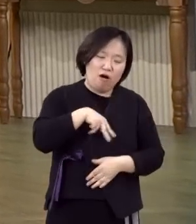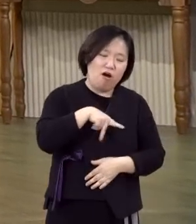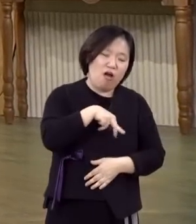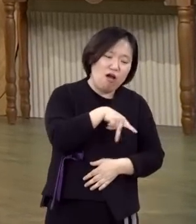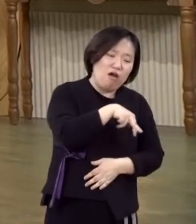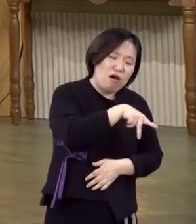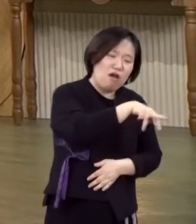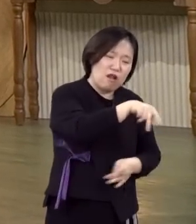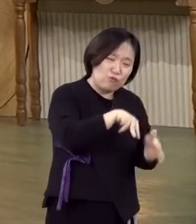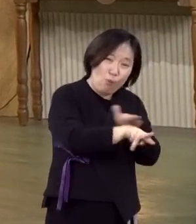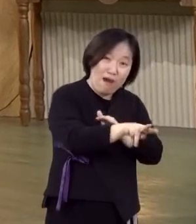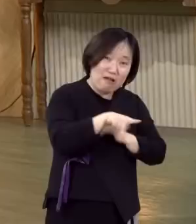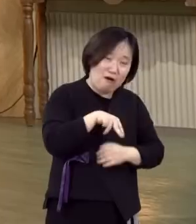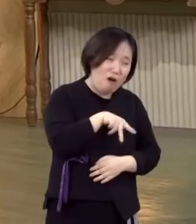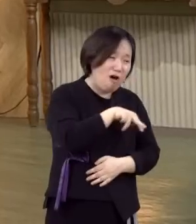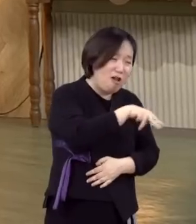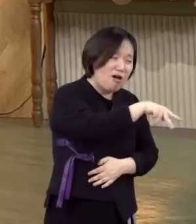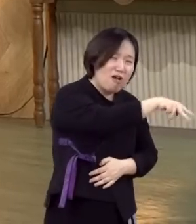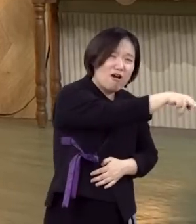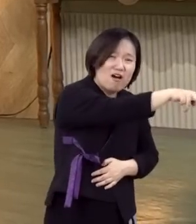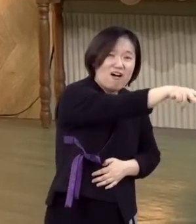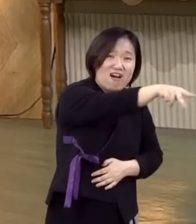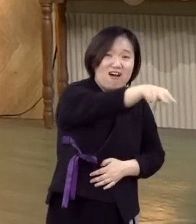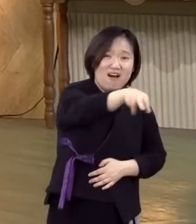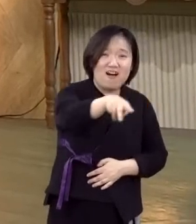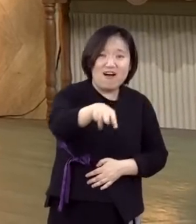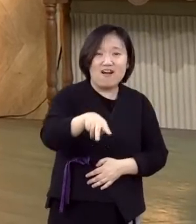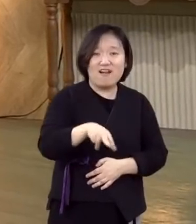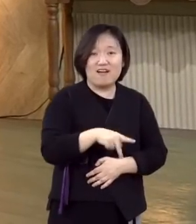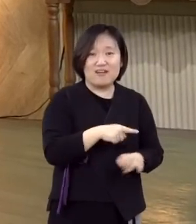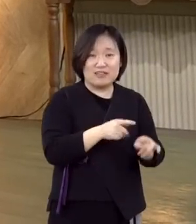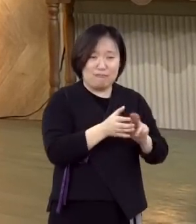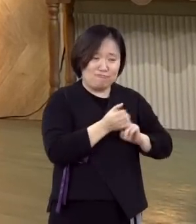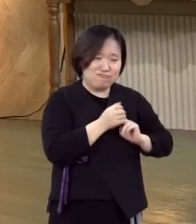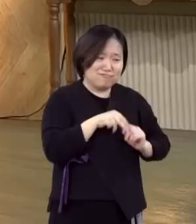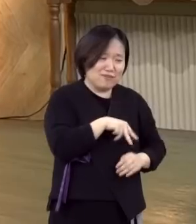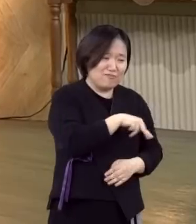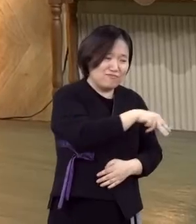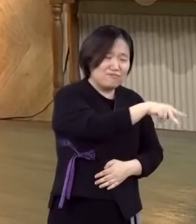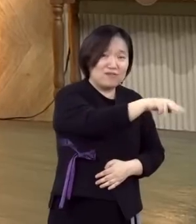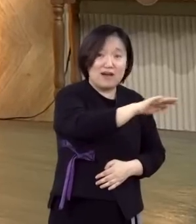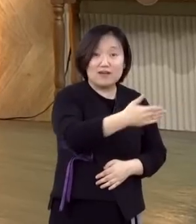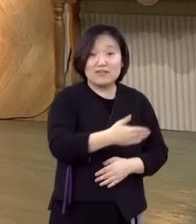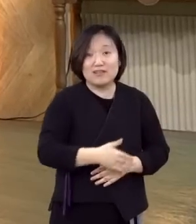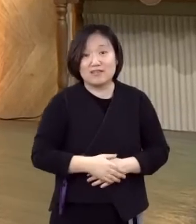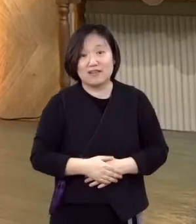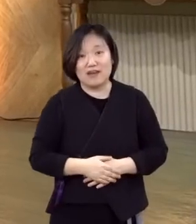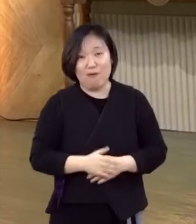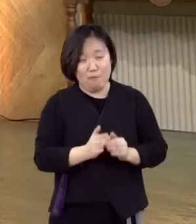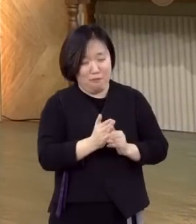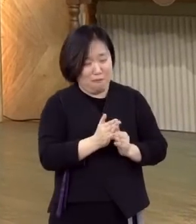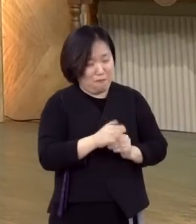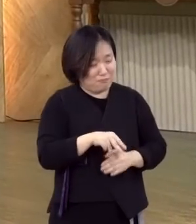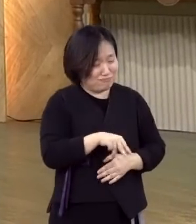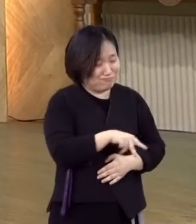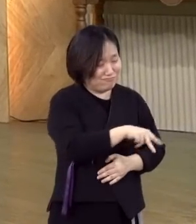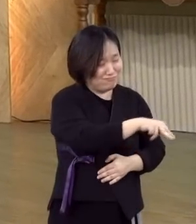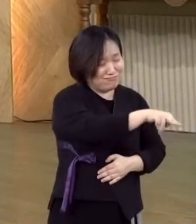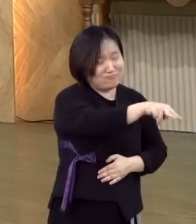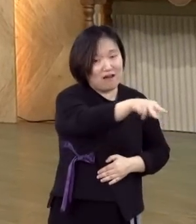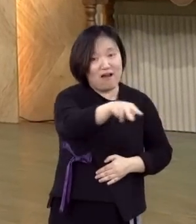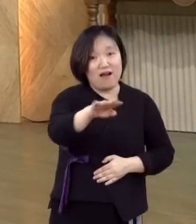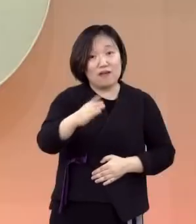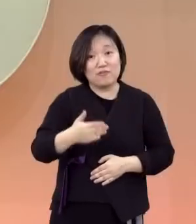걷고또걸었다 .그렇게까지할 필요가있었을까싶지만,어쨌든